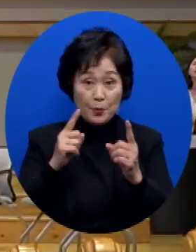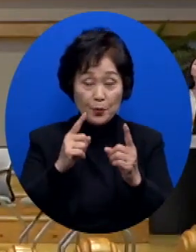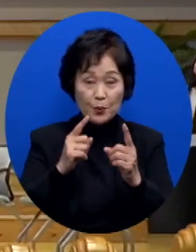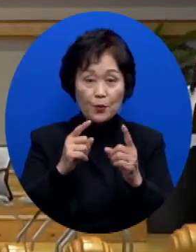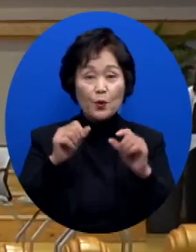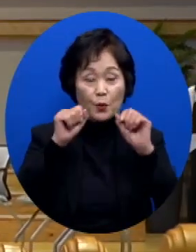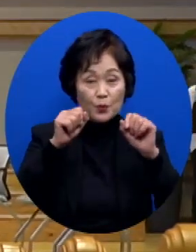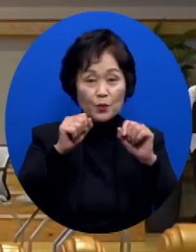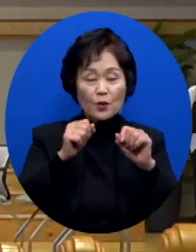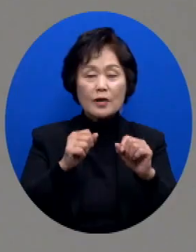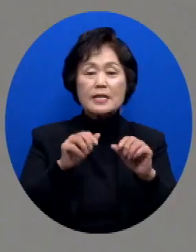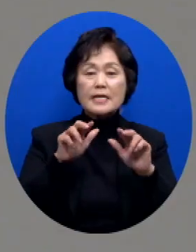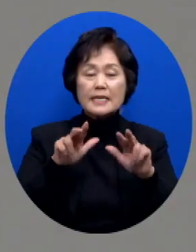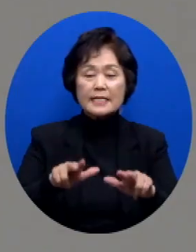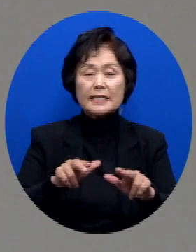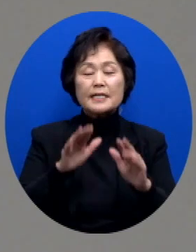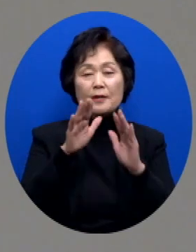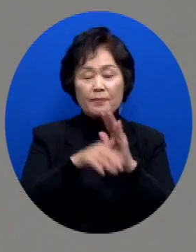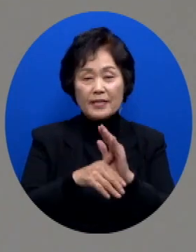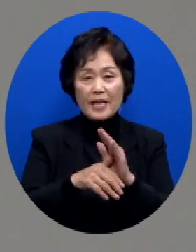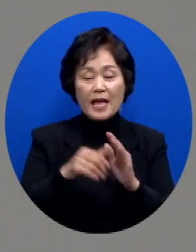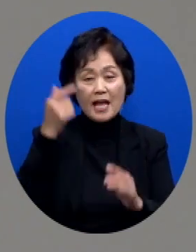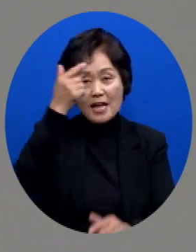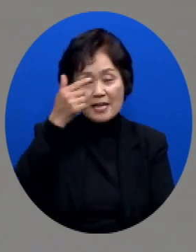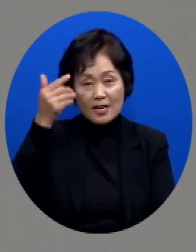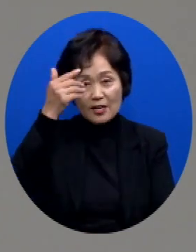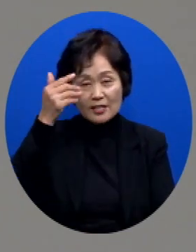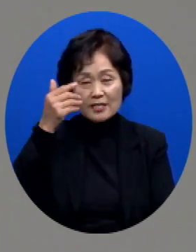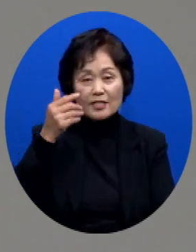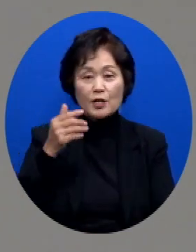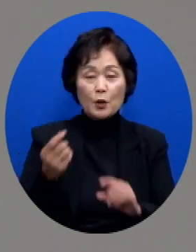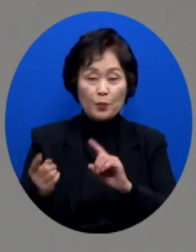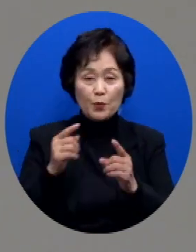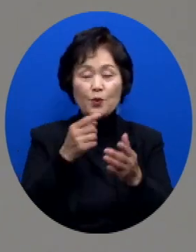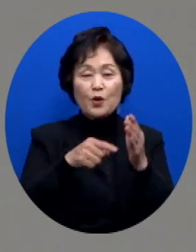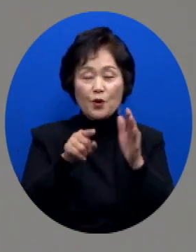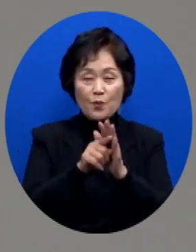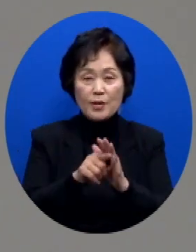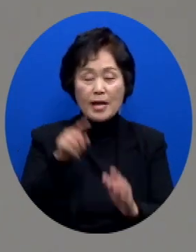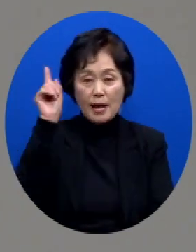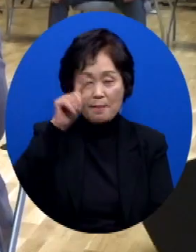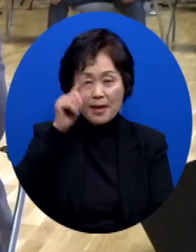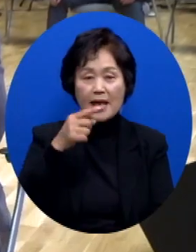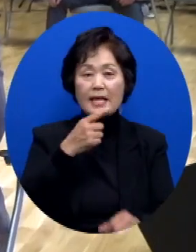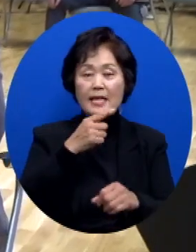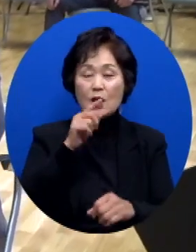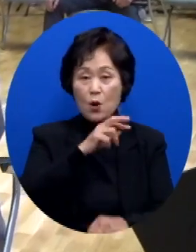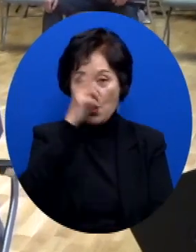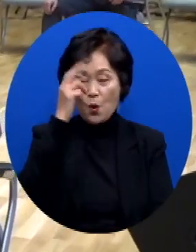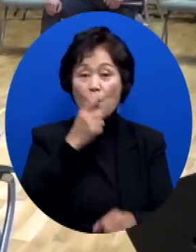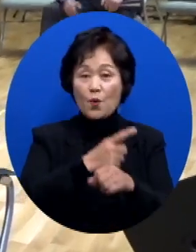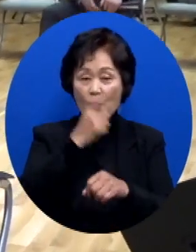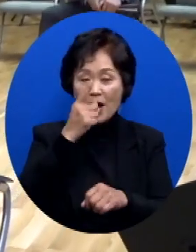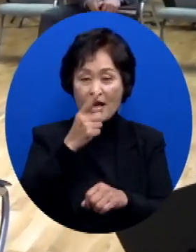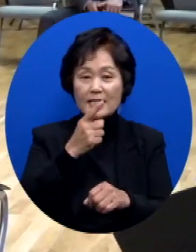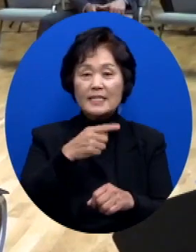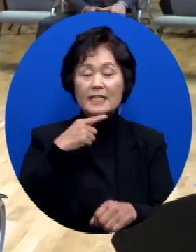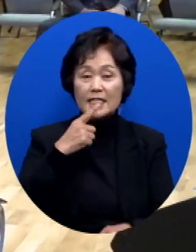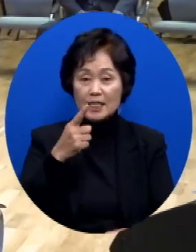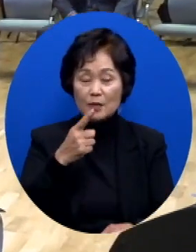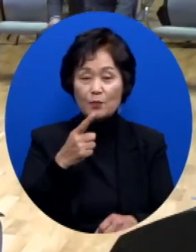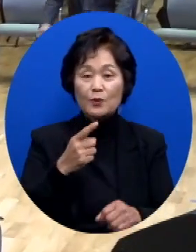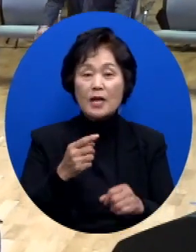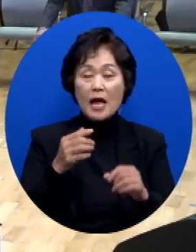영적 회복을 위해 매일 오후 1시 1분 동안 사던 일을 멈추고 기도하는 운동으로 세계 각국에 한인